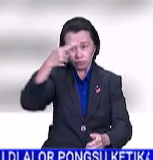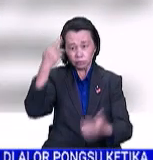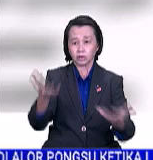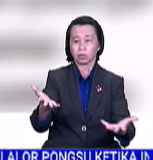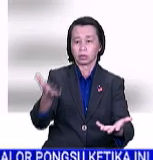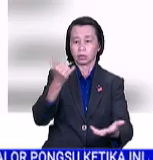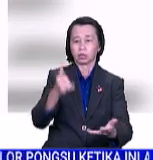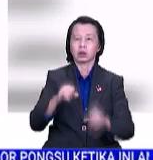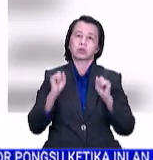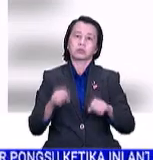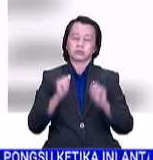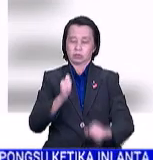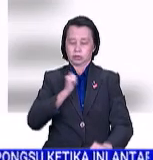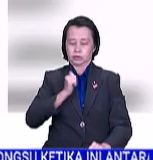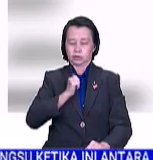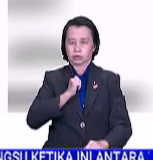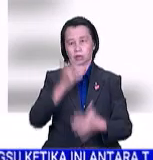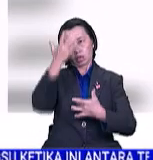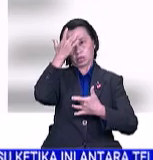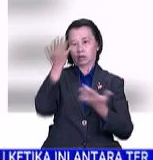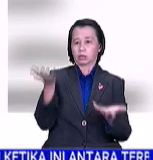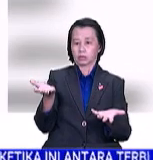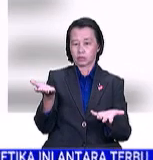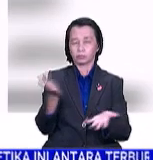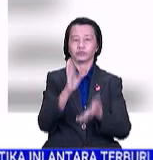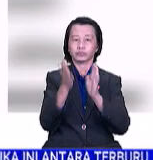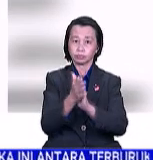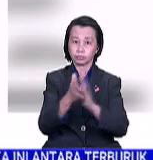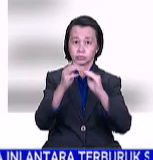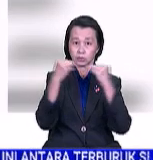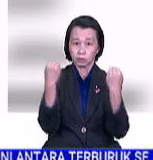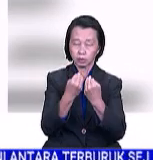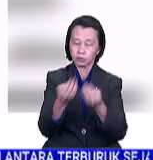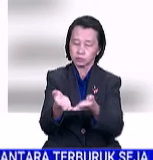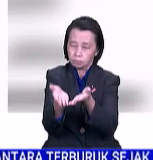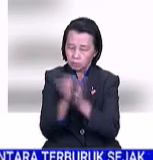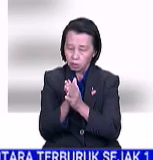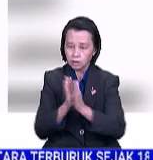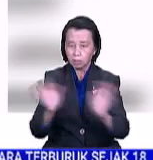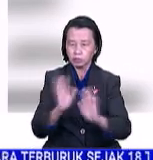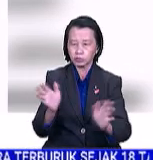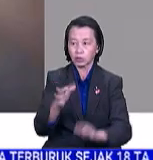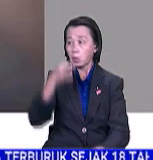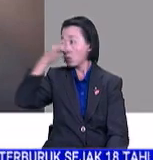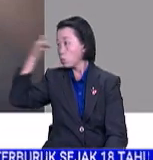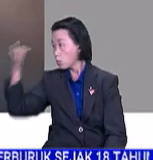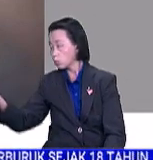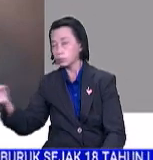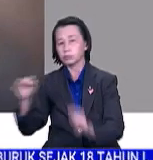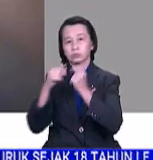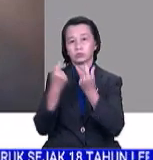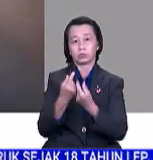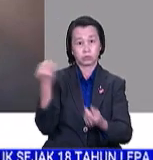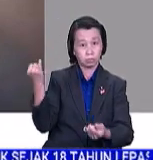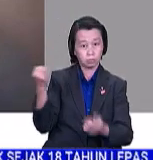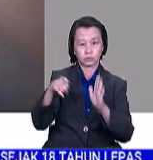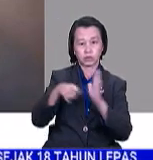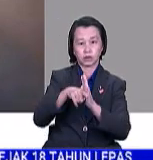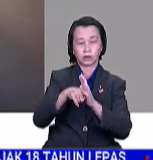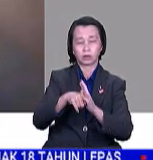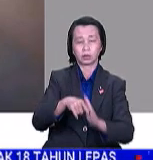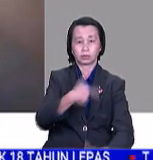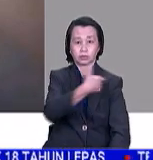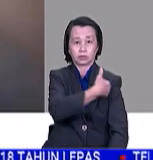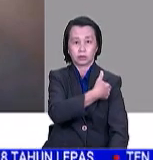seolah-olah merelakan diri dijangkiti justru masyarakat diseru agar tidak Mudah terpengaruh dengan golongan antivaksin